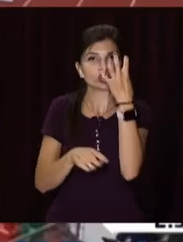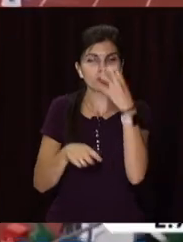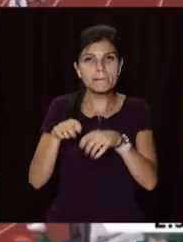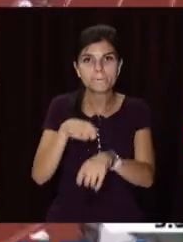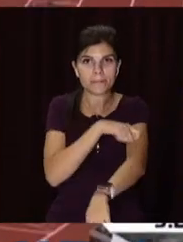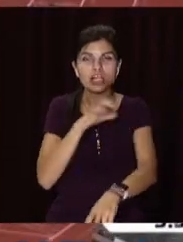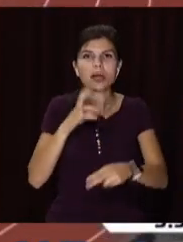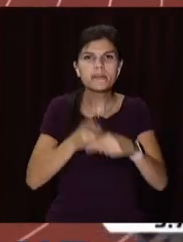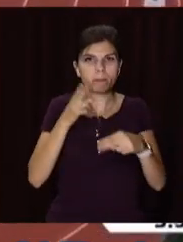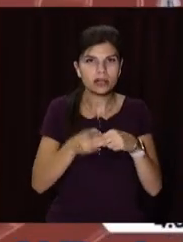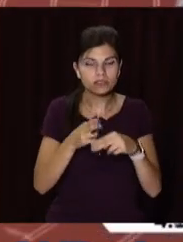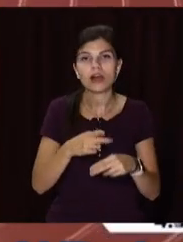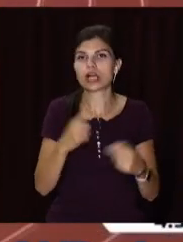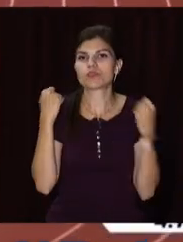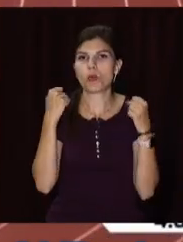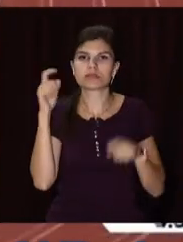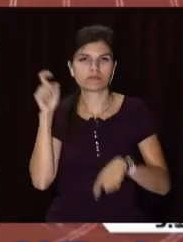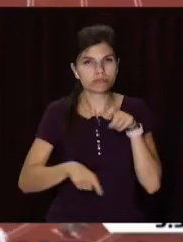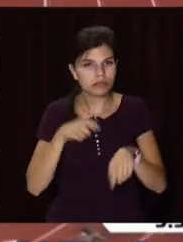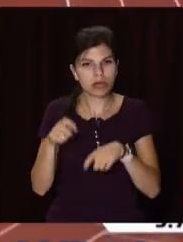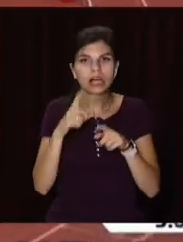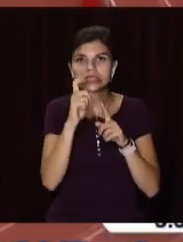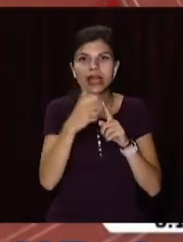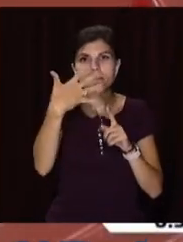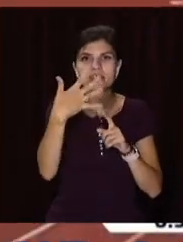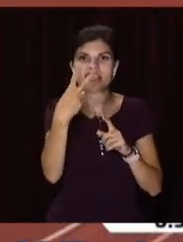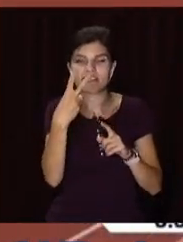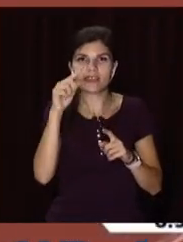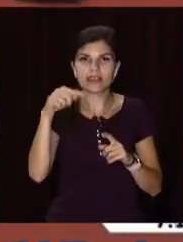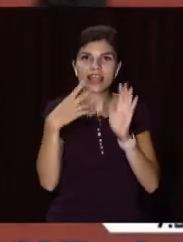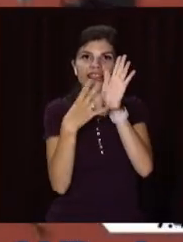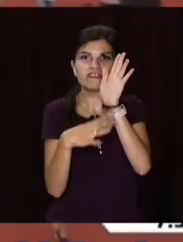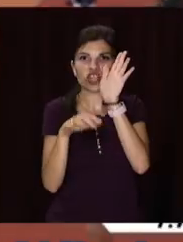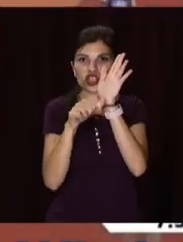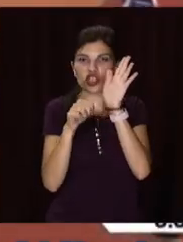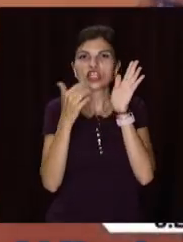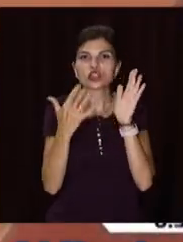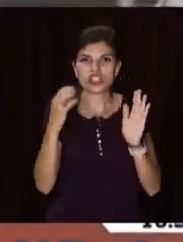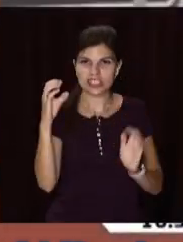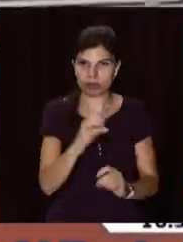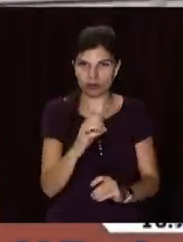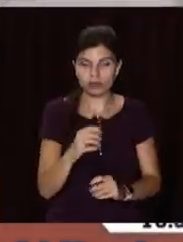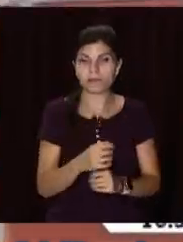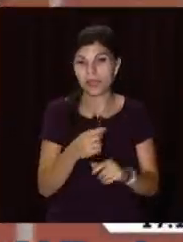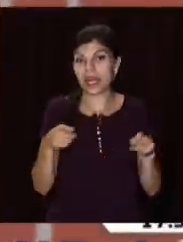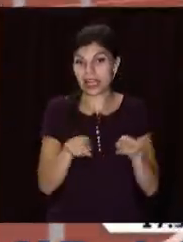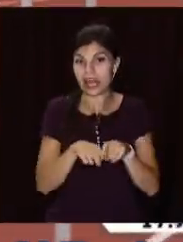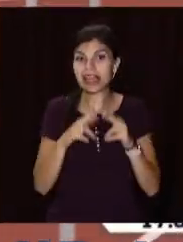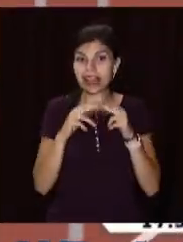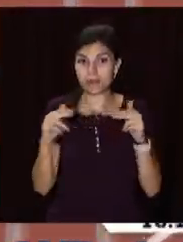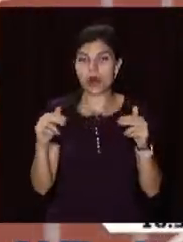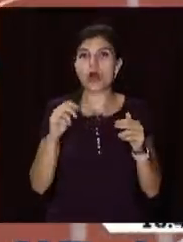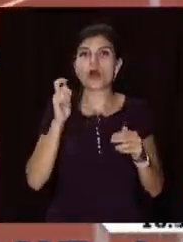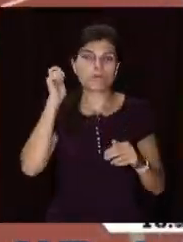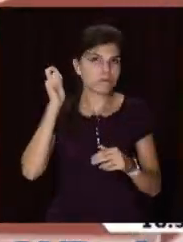з бар'єрами. Спортсменка подолала дистанцію за 52,96 секунди. Таким чином дніпрянка